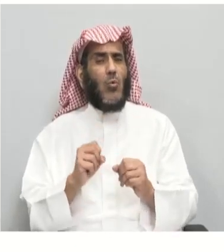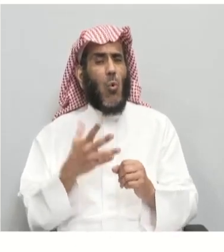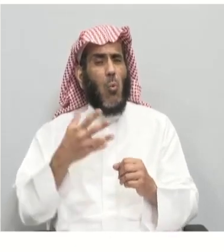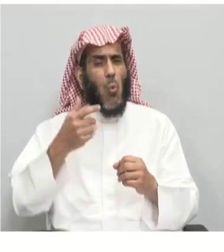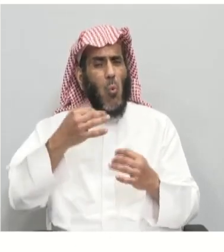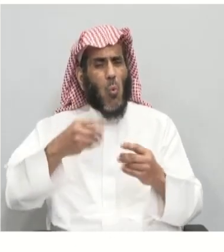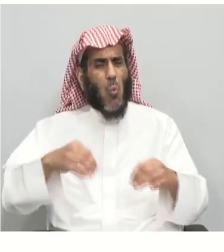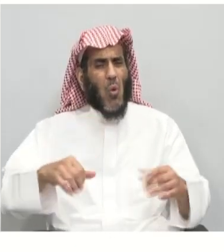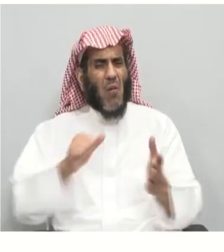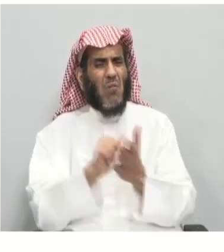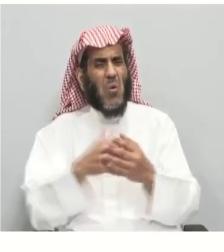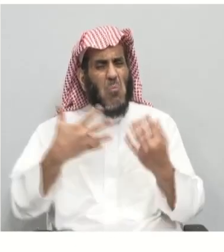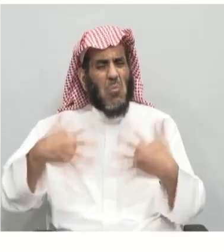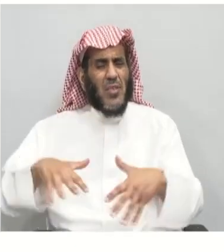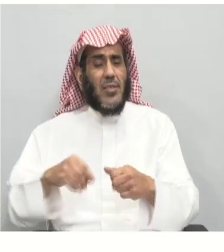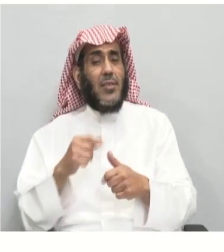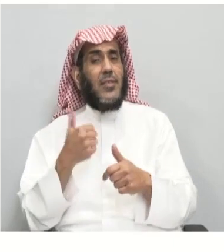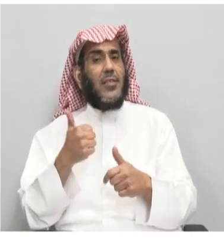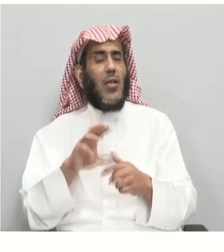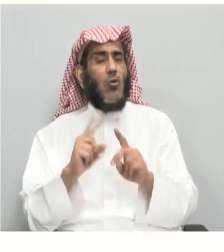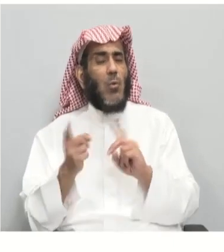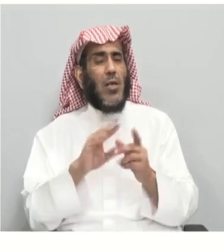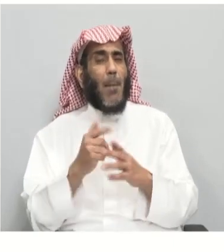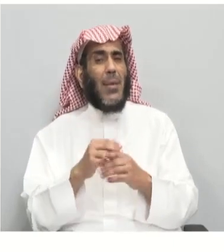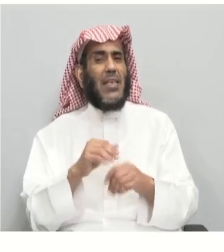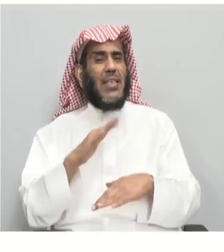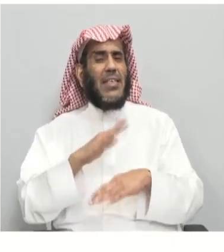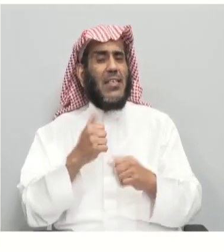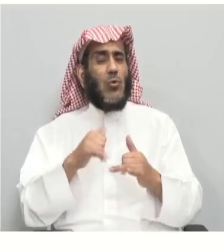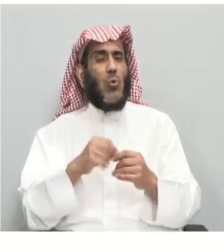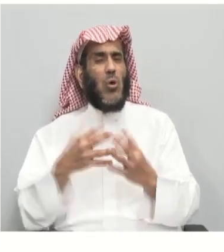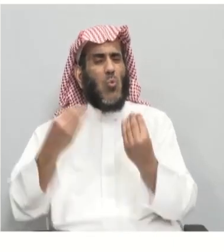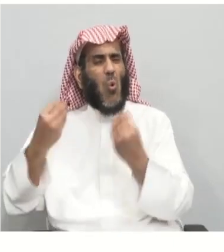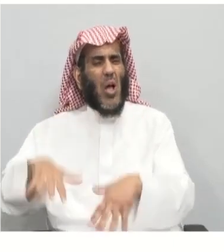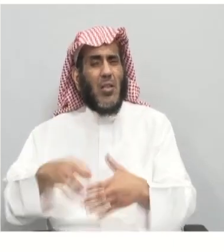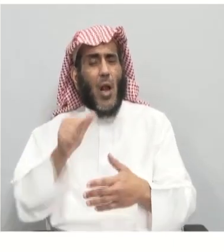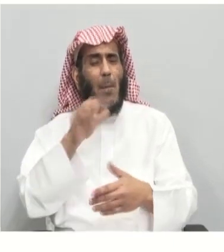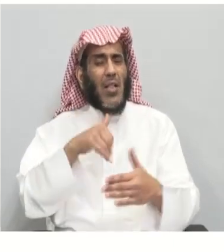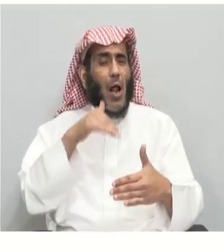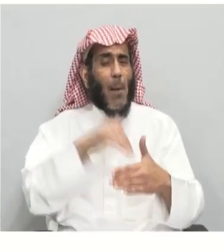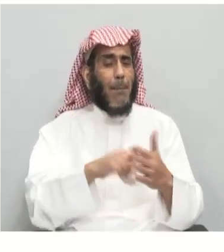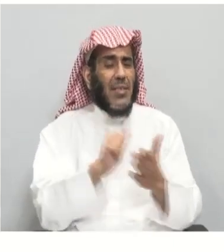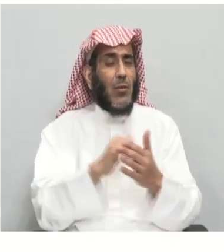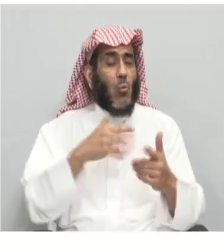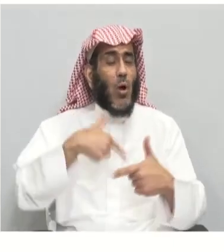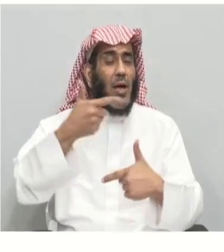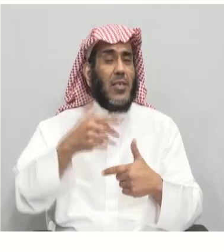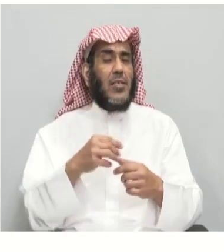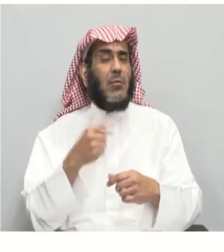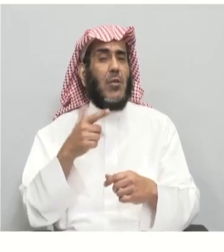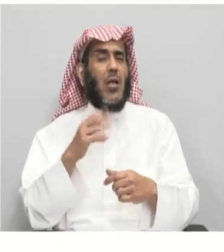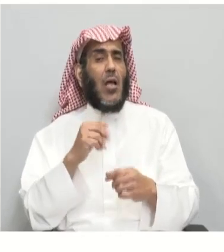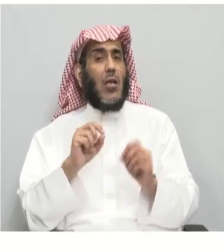المياه في المنزل سادسا ان يميز بين سلوكيات هدر الماء داخل المنزل وخارجه سابعا